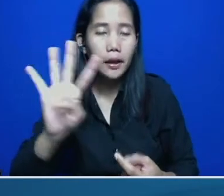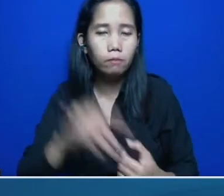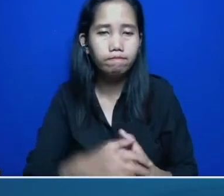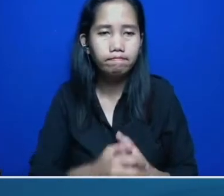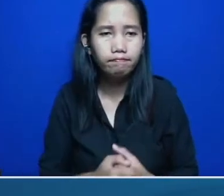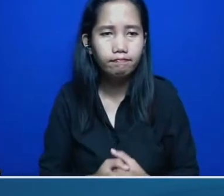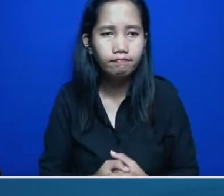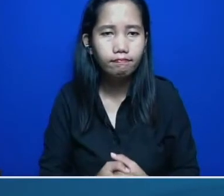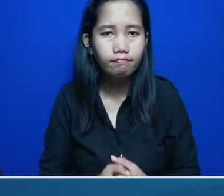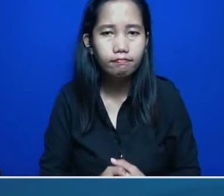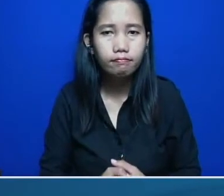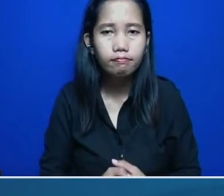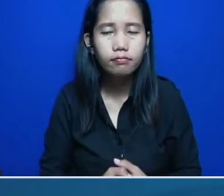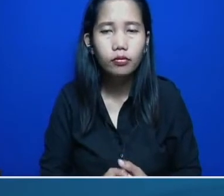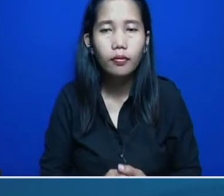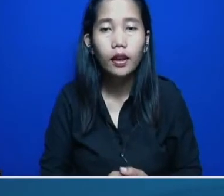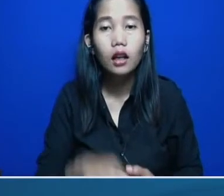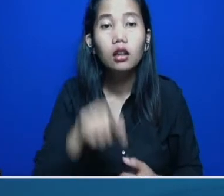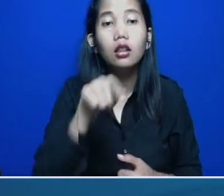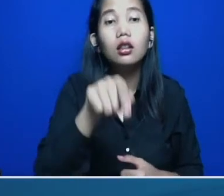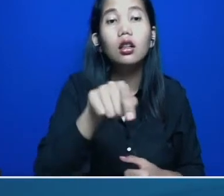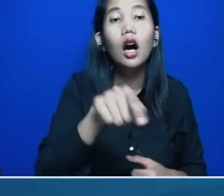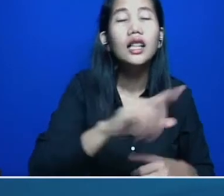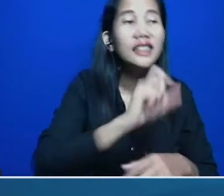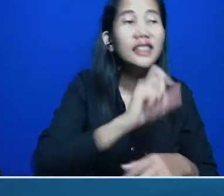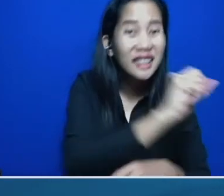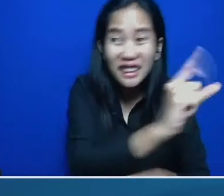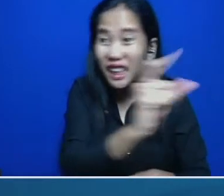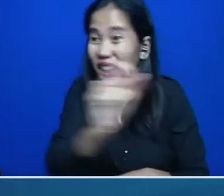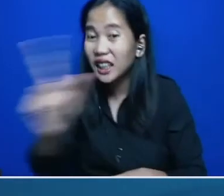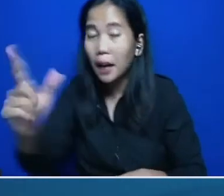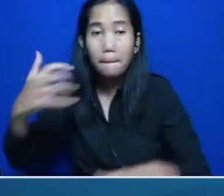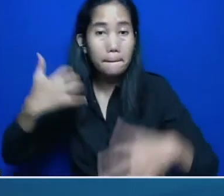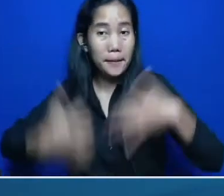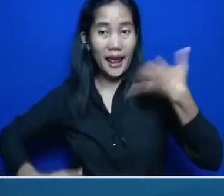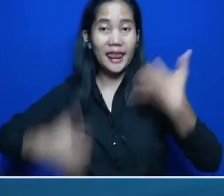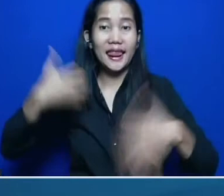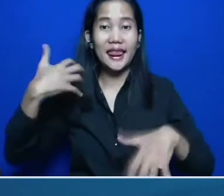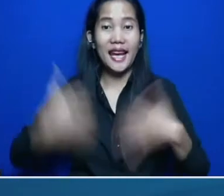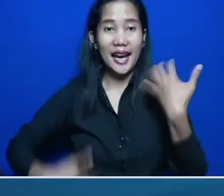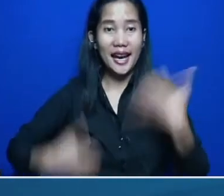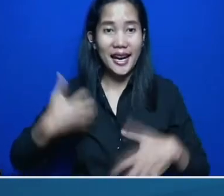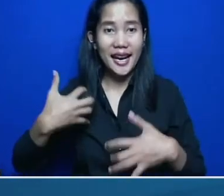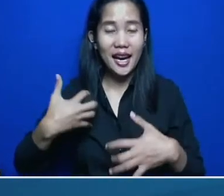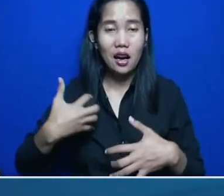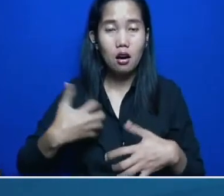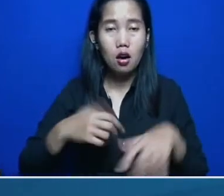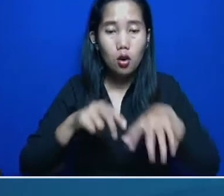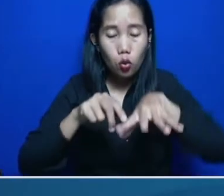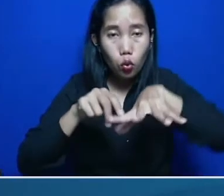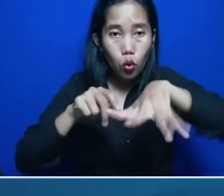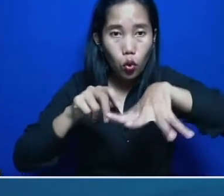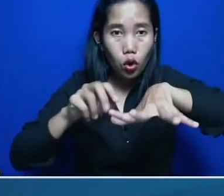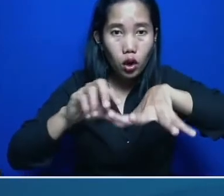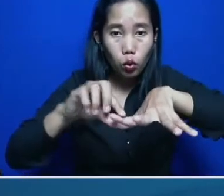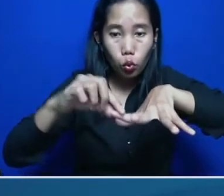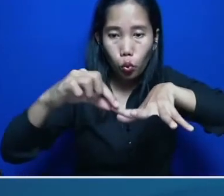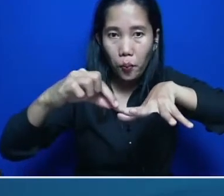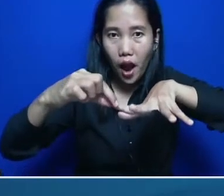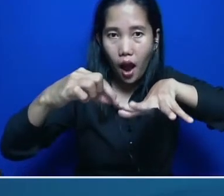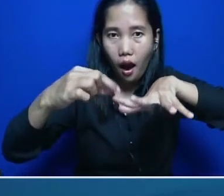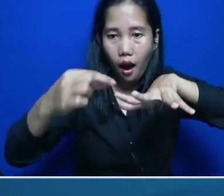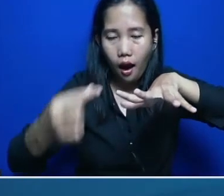dan Mamah biak boleh kamu makan jadi dari binatang yang berkaki empat